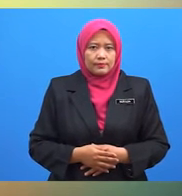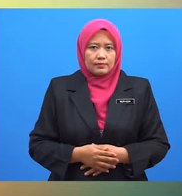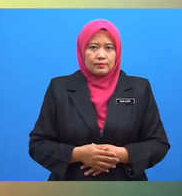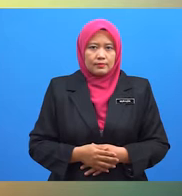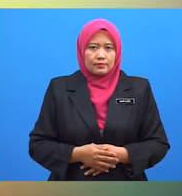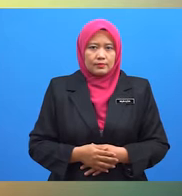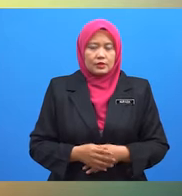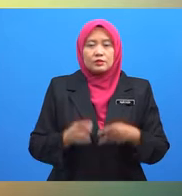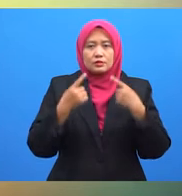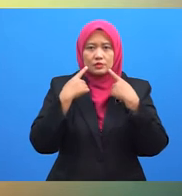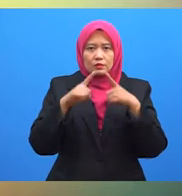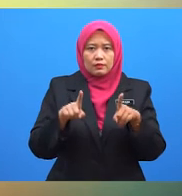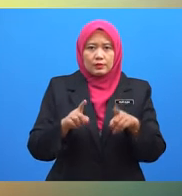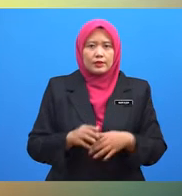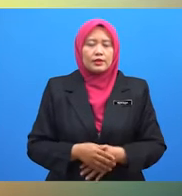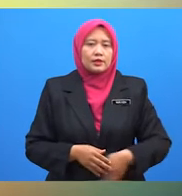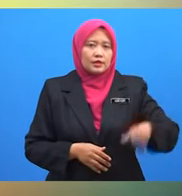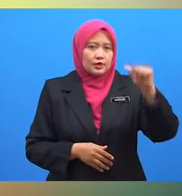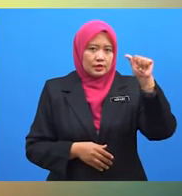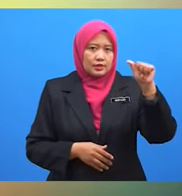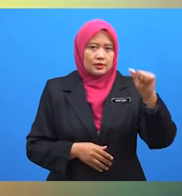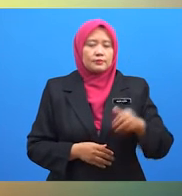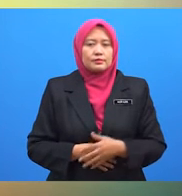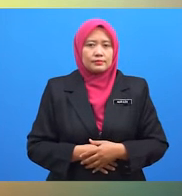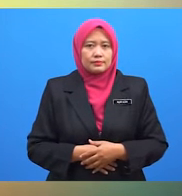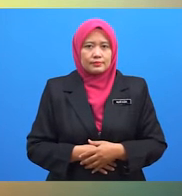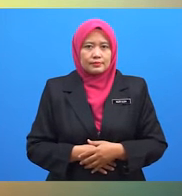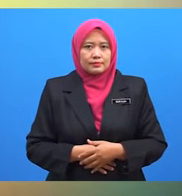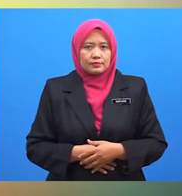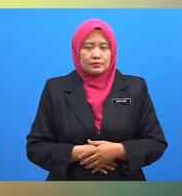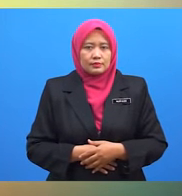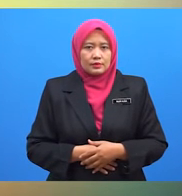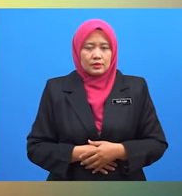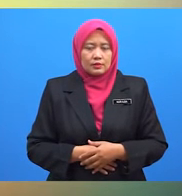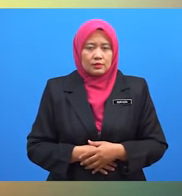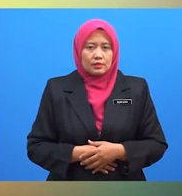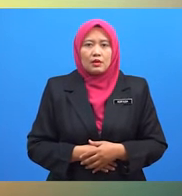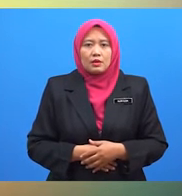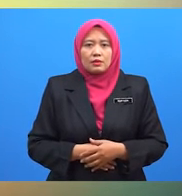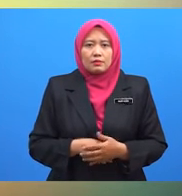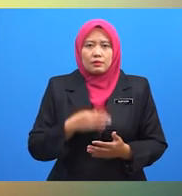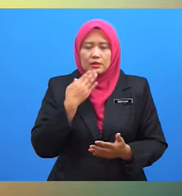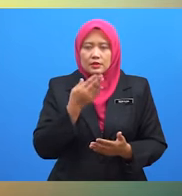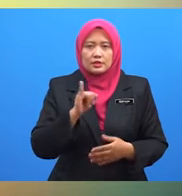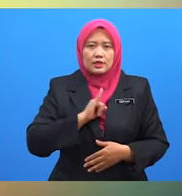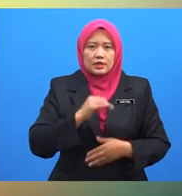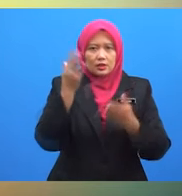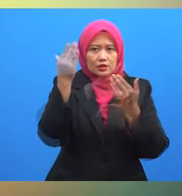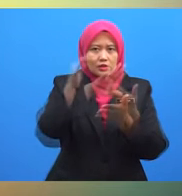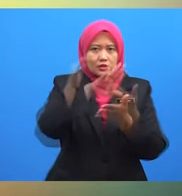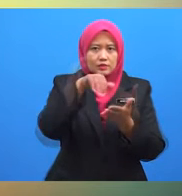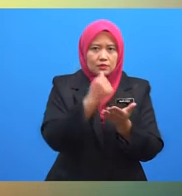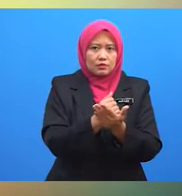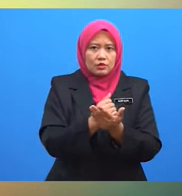4? Jawabannya A. Baiklah para pelajar sekalian. Cikgu mengharapkan pelajar